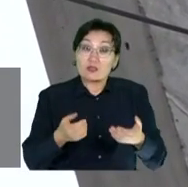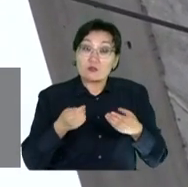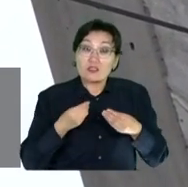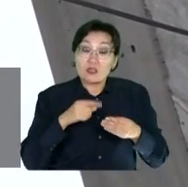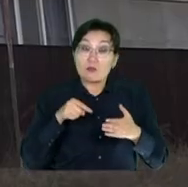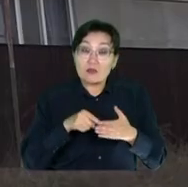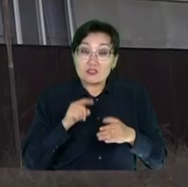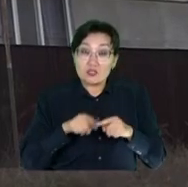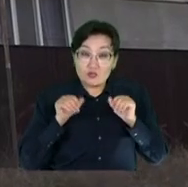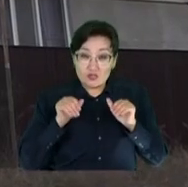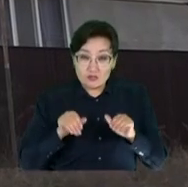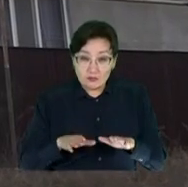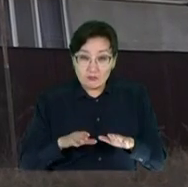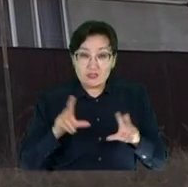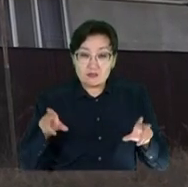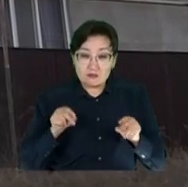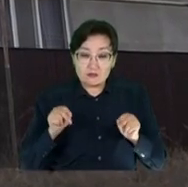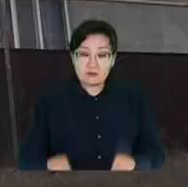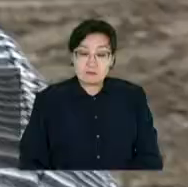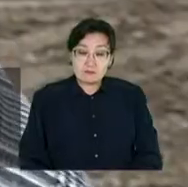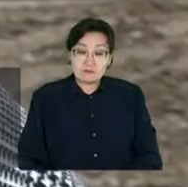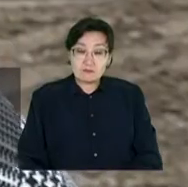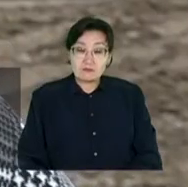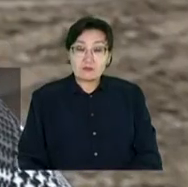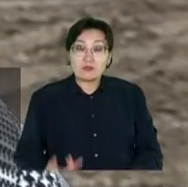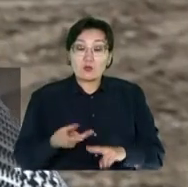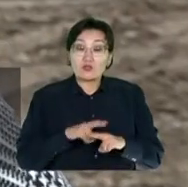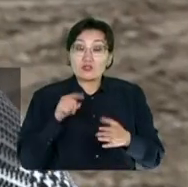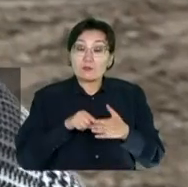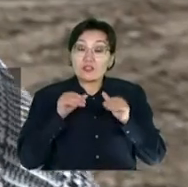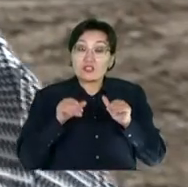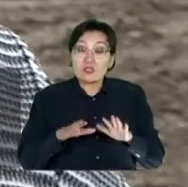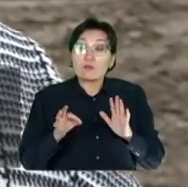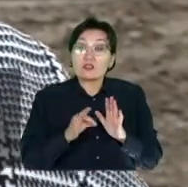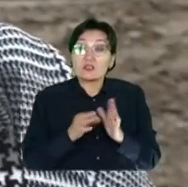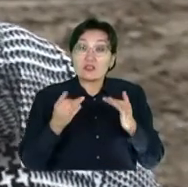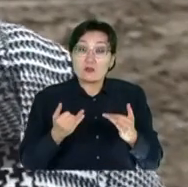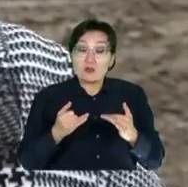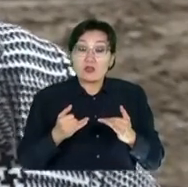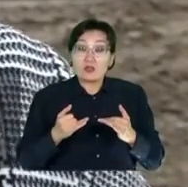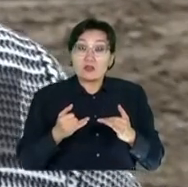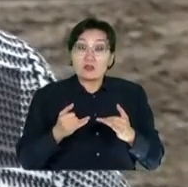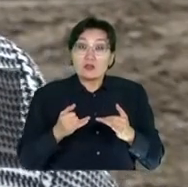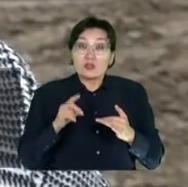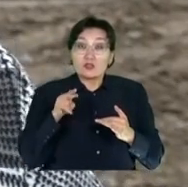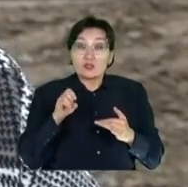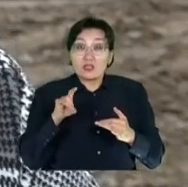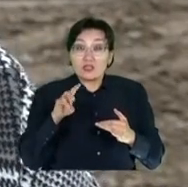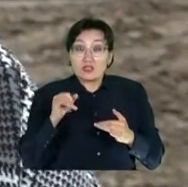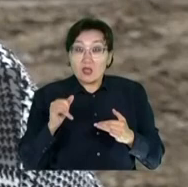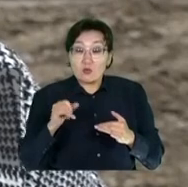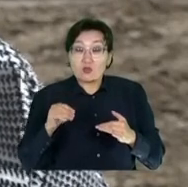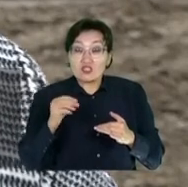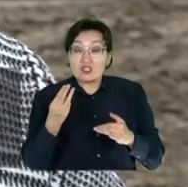мәселені бір жақты етуге сендірді. Осыны алдын алу мақсатында қазіргі айтып отырмын ғой жаңа Шерне Кернеу